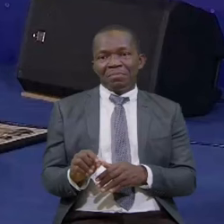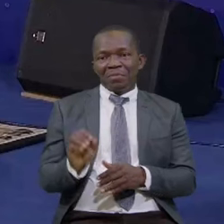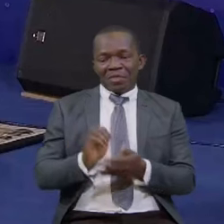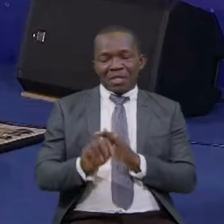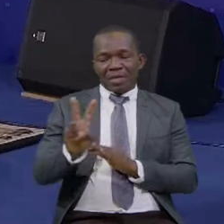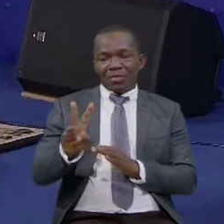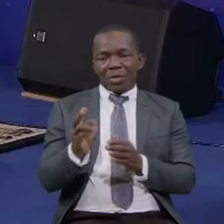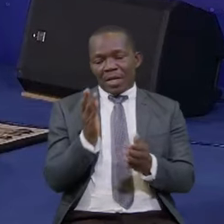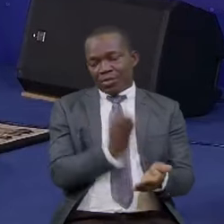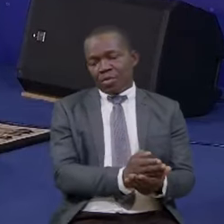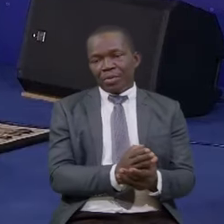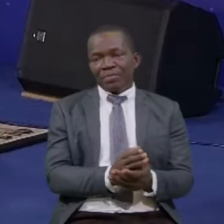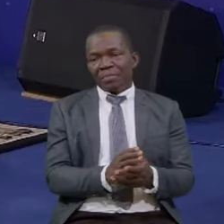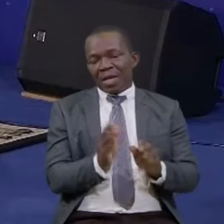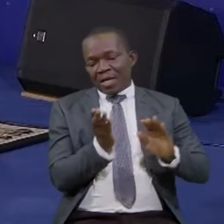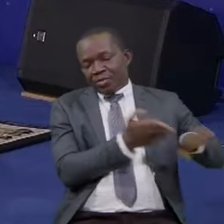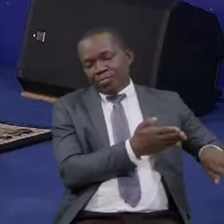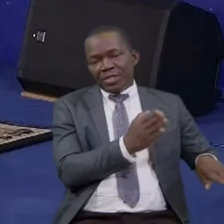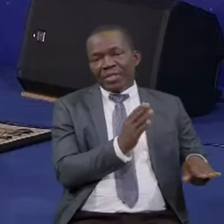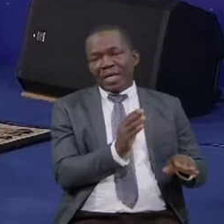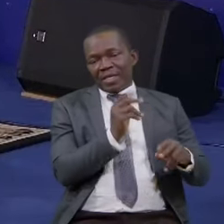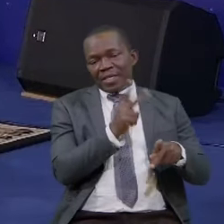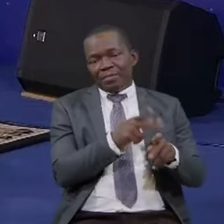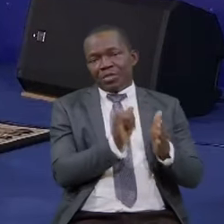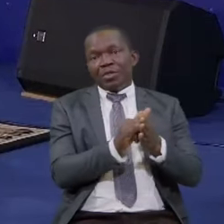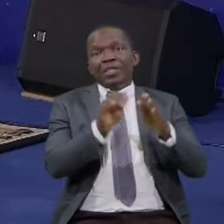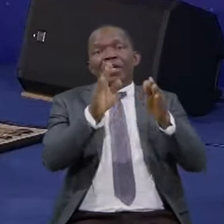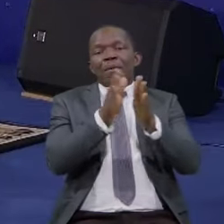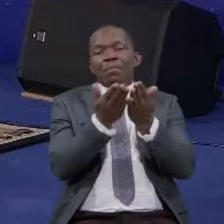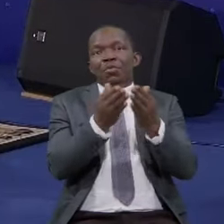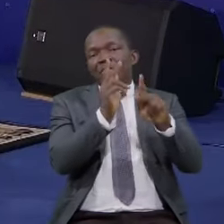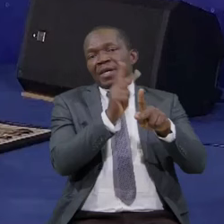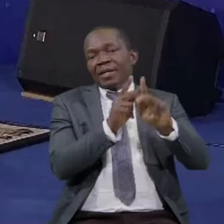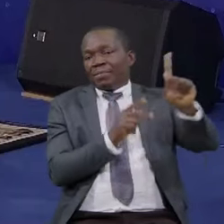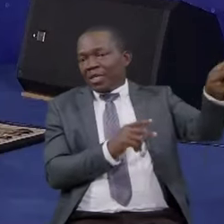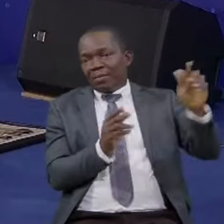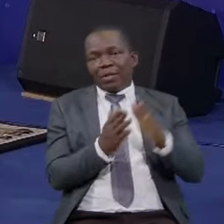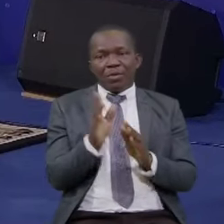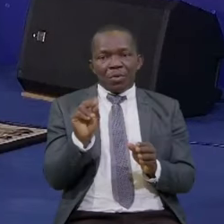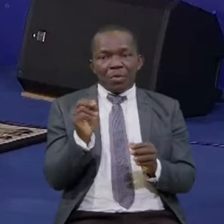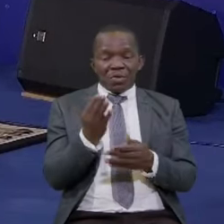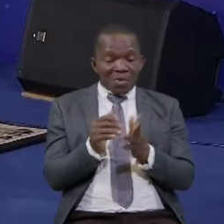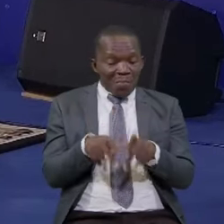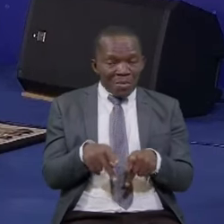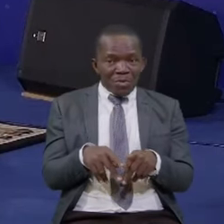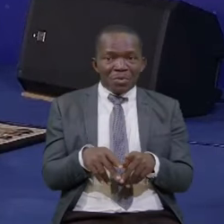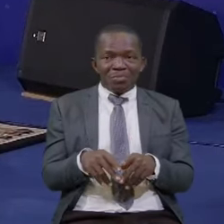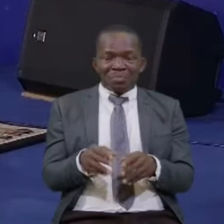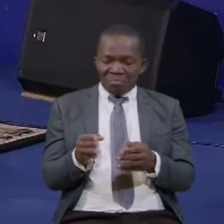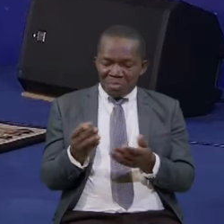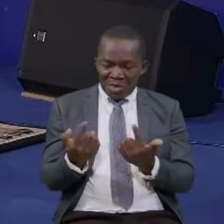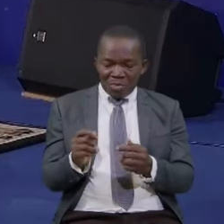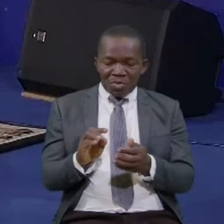encore toucher le livre il y a plusieurs ils viennent dans la religion il lit Genèse exode et ils ne continuent pas ils